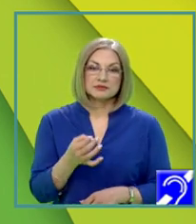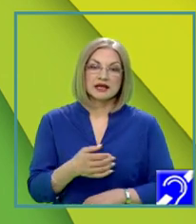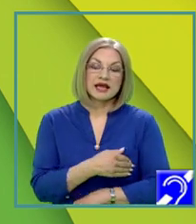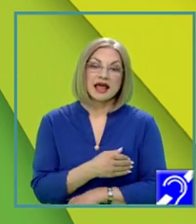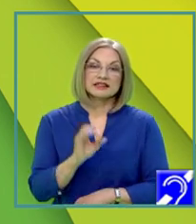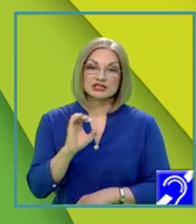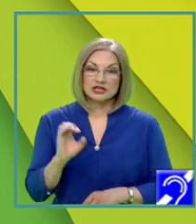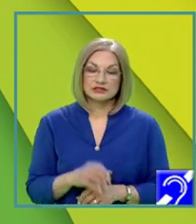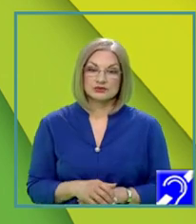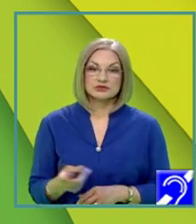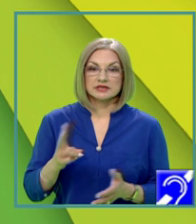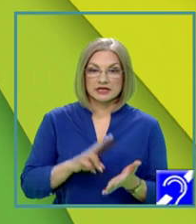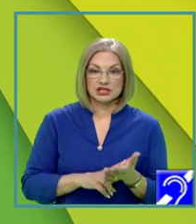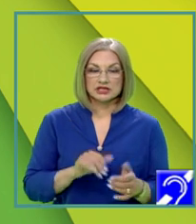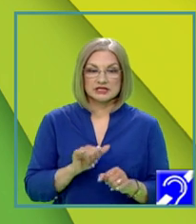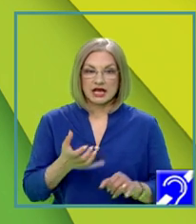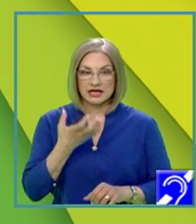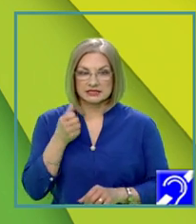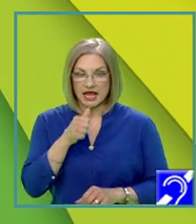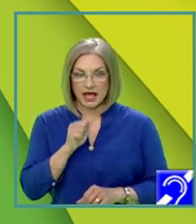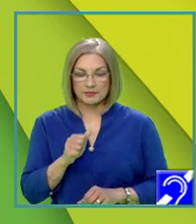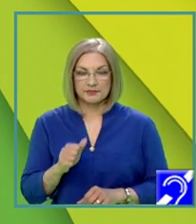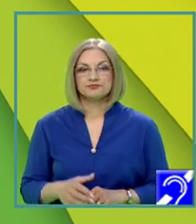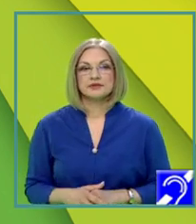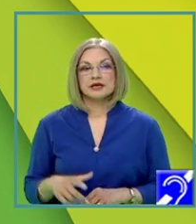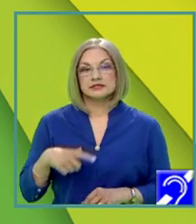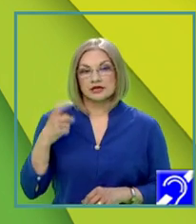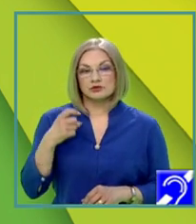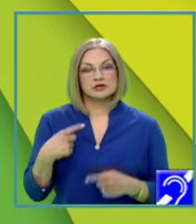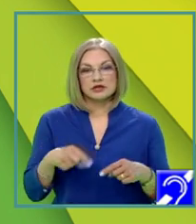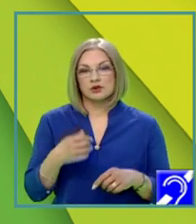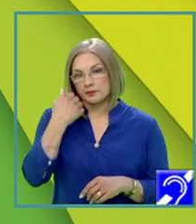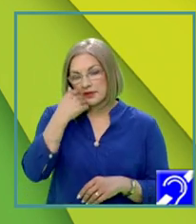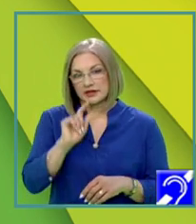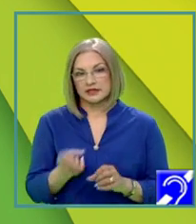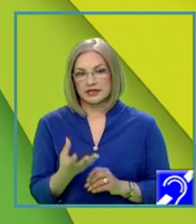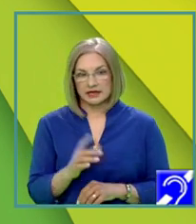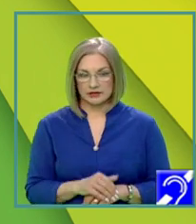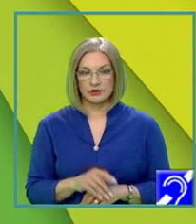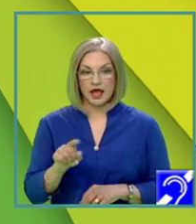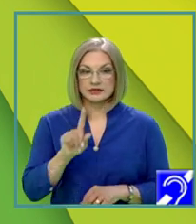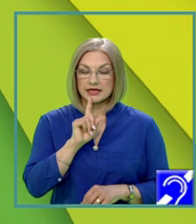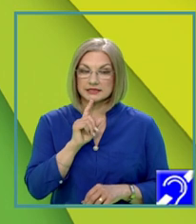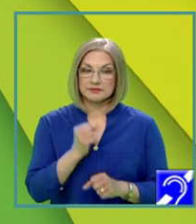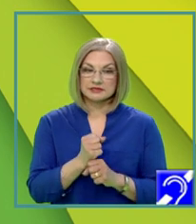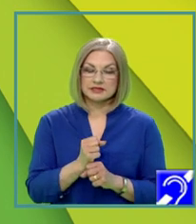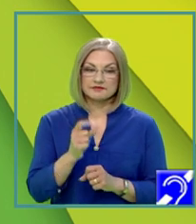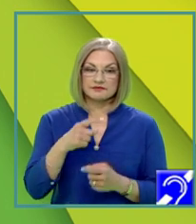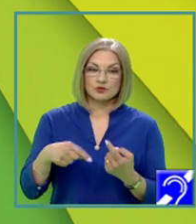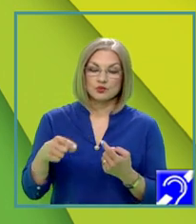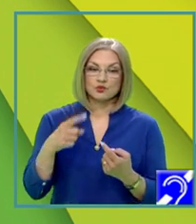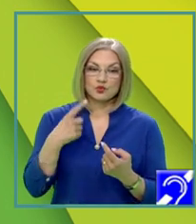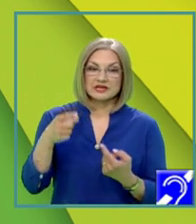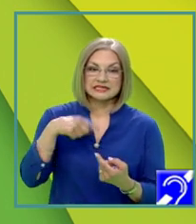Celsius înregistrate la încălzirea apei se consideră Când au loc pierderi de căldură asta înseamnă că se lucrează în sistem izolat